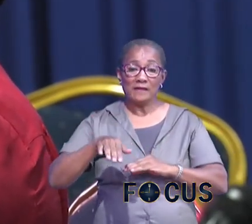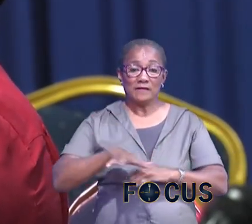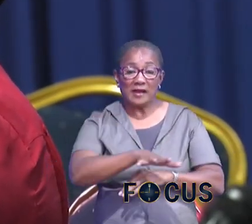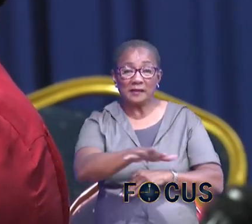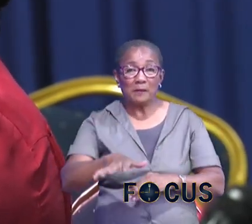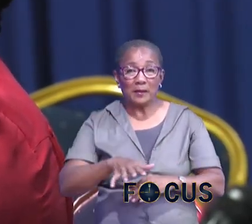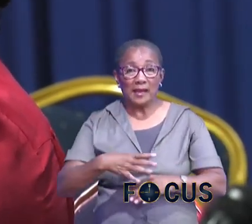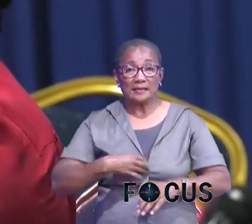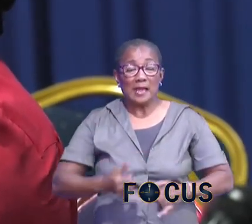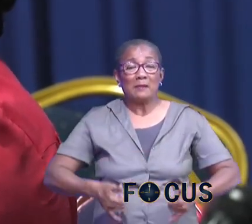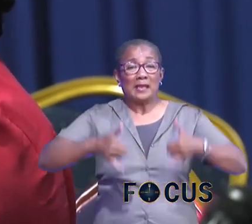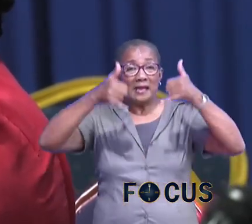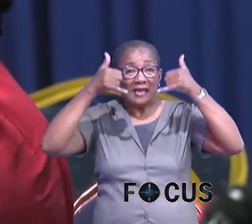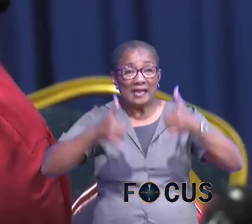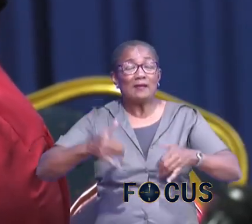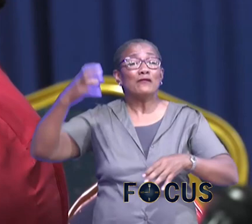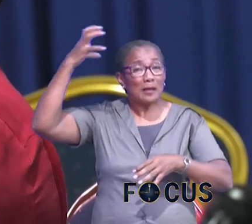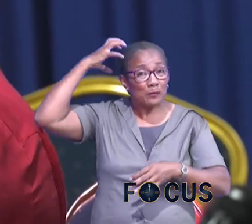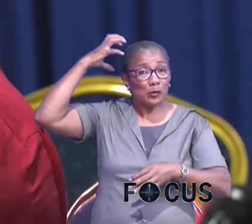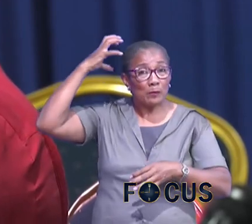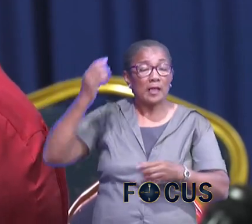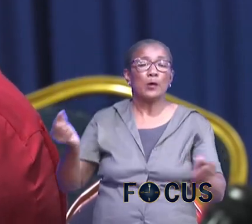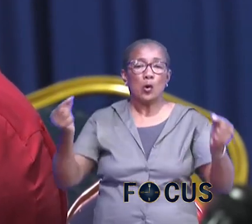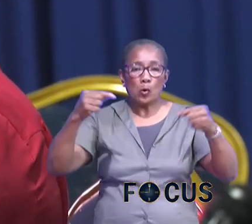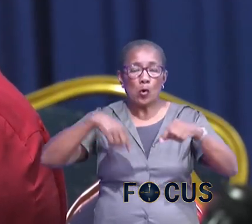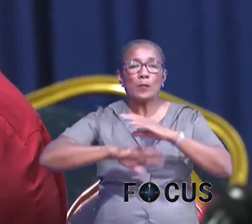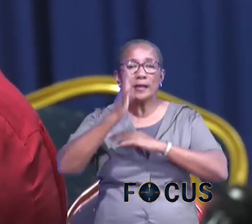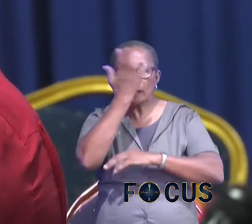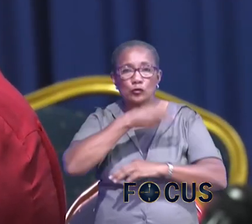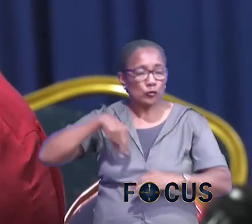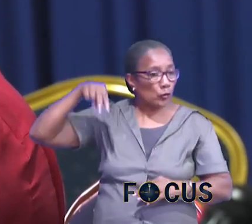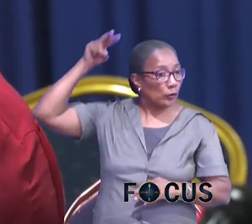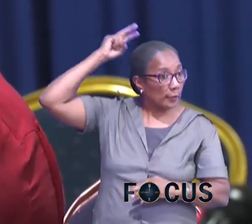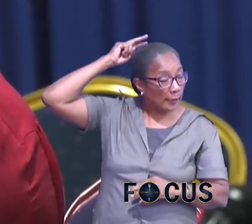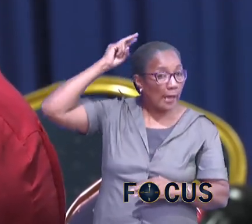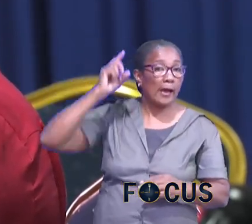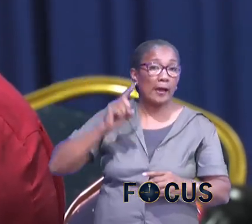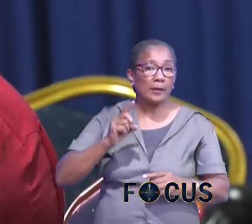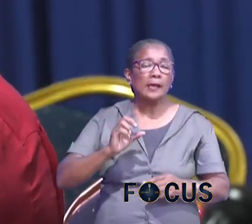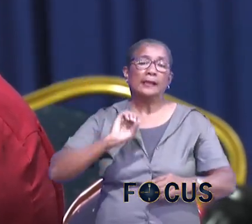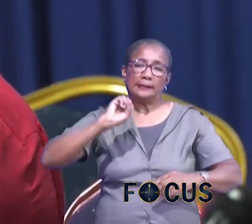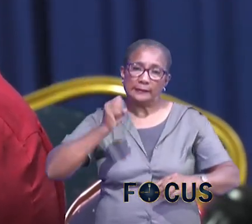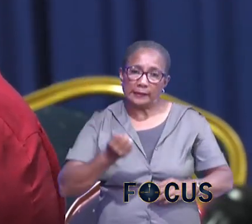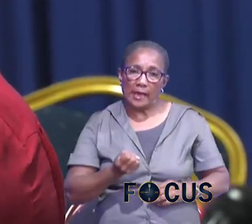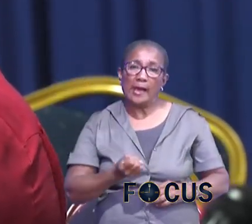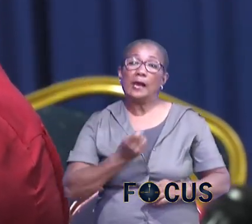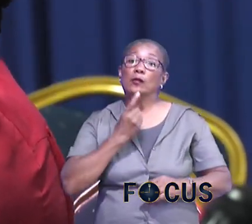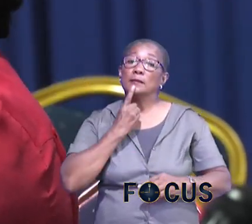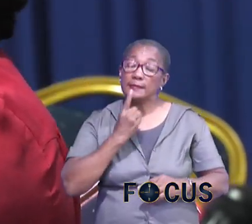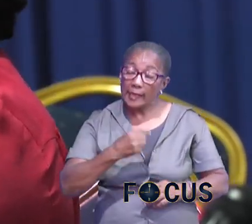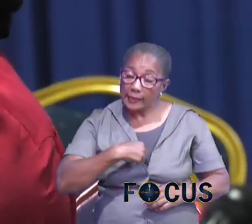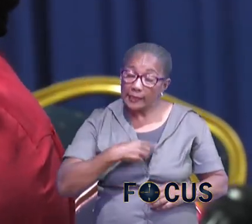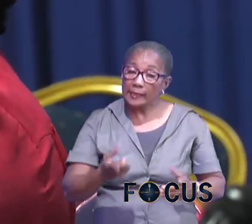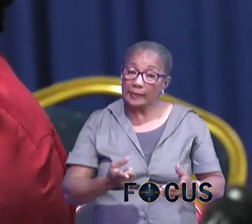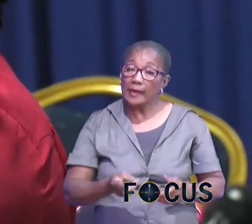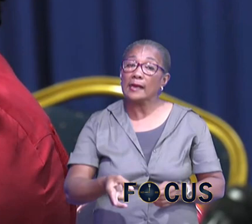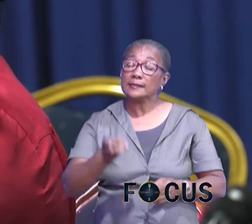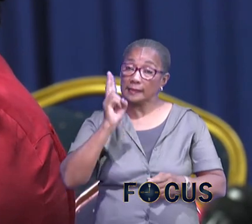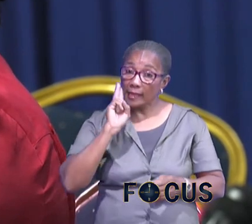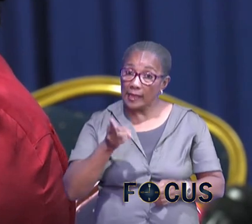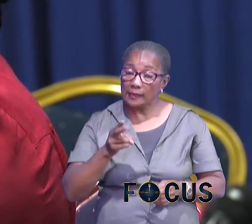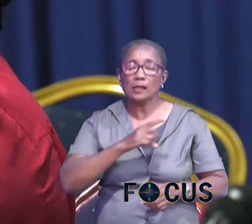veel gevallen zijn om dus te komen naar Suriname. En daarom blijf ik ook benadrukken, als dat nou waar zou zijn of niet.